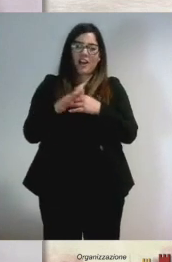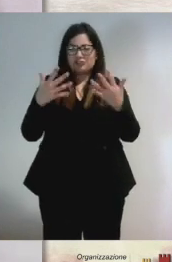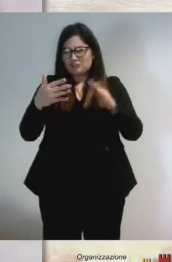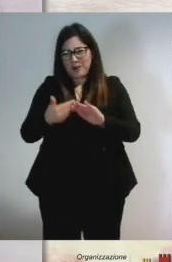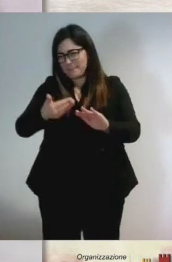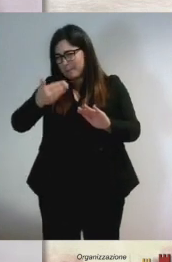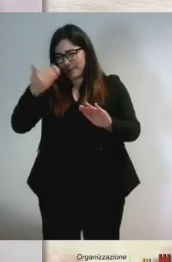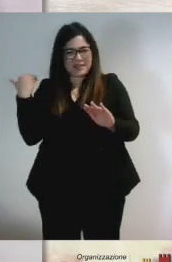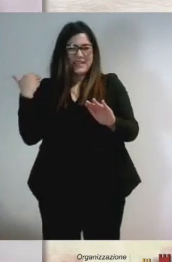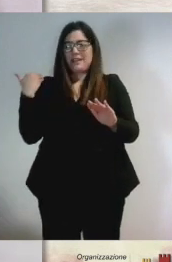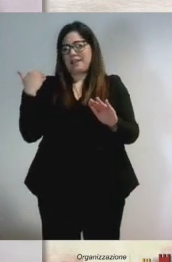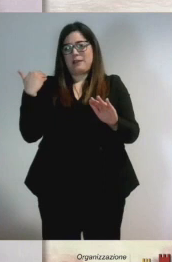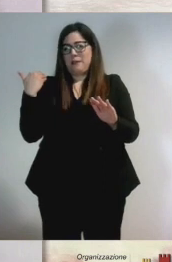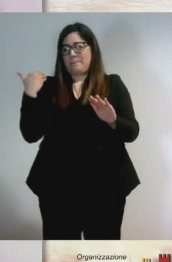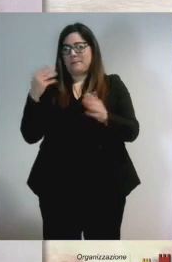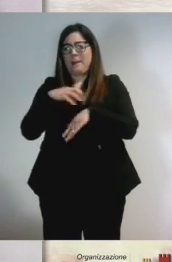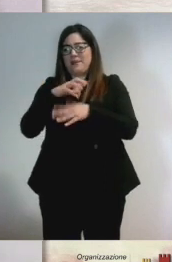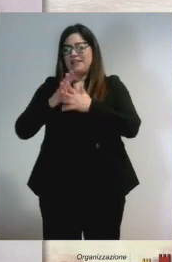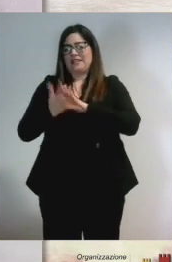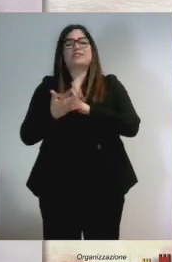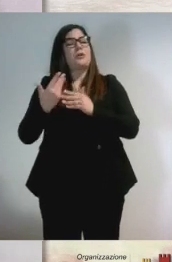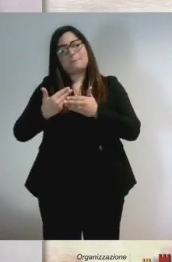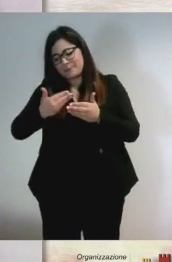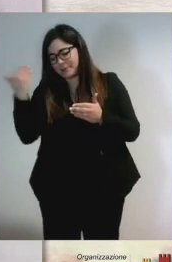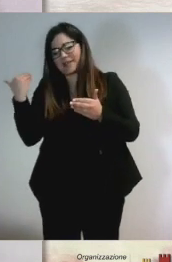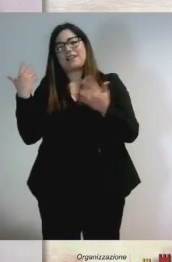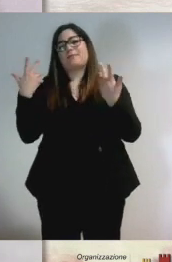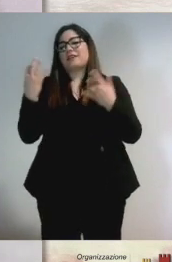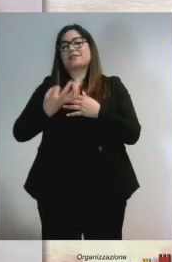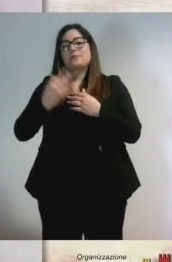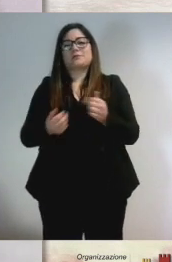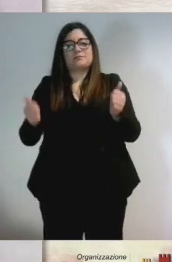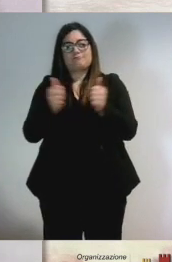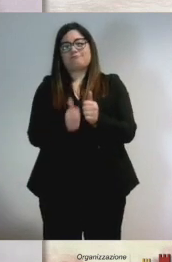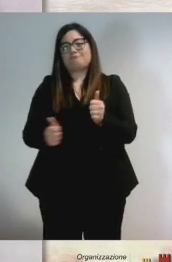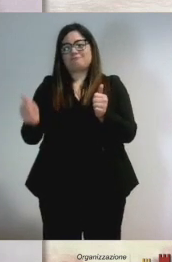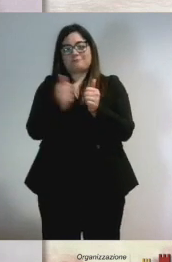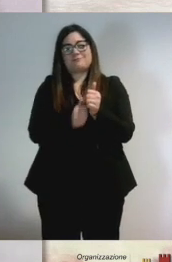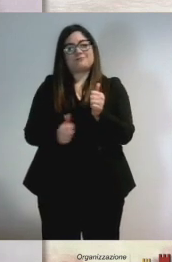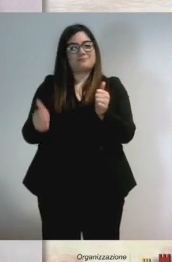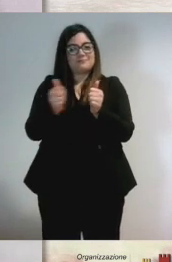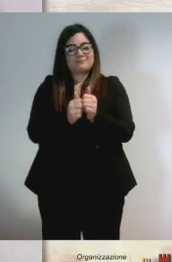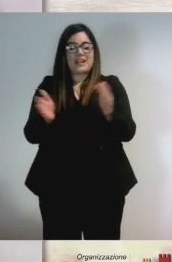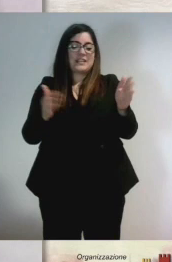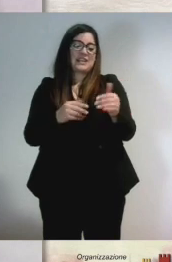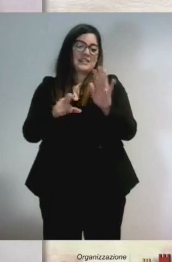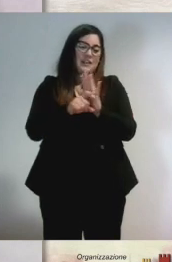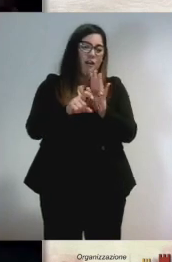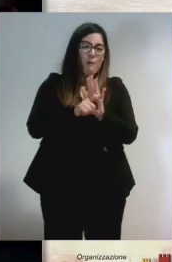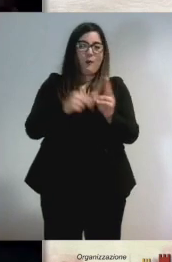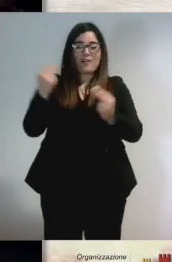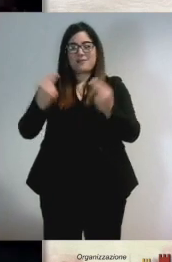diventare ministro è sempre stato vicino alle stanze dei comuni degli amministratori locali